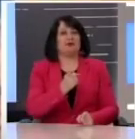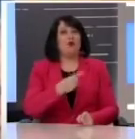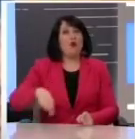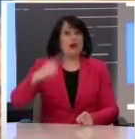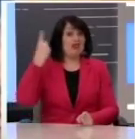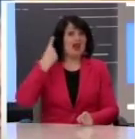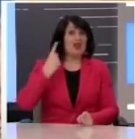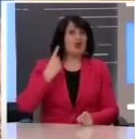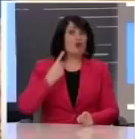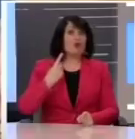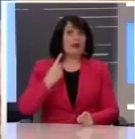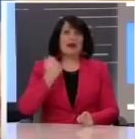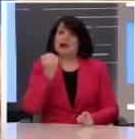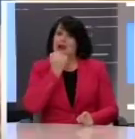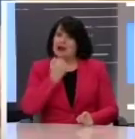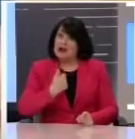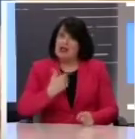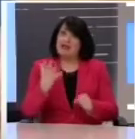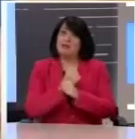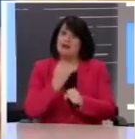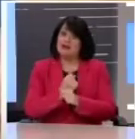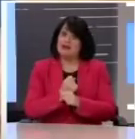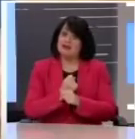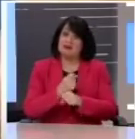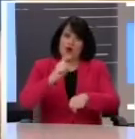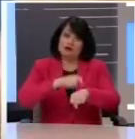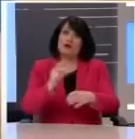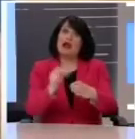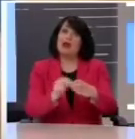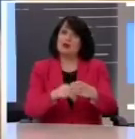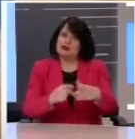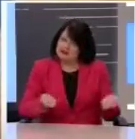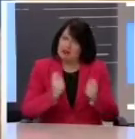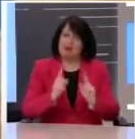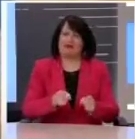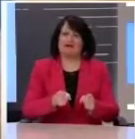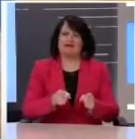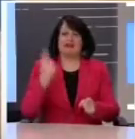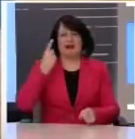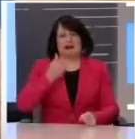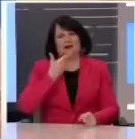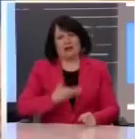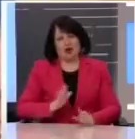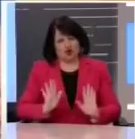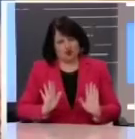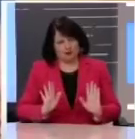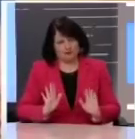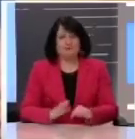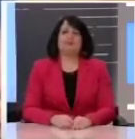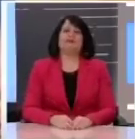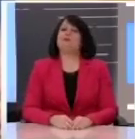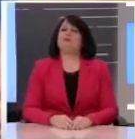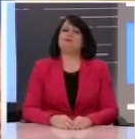μας και τα λάθη μας αλλά και τις επιτυχίες μας όταν έρθει η ώρα. Κλείνω λοιπόν λέγοντας, κύριε Θοδωράκη,